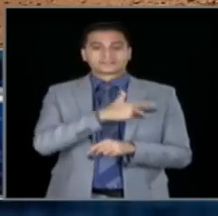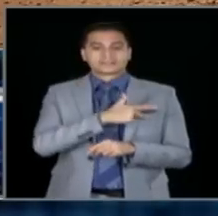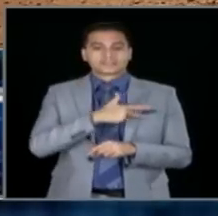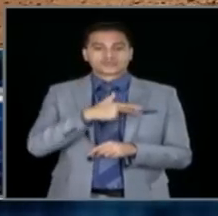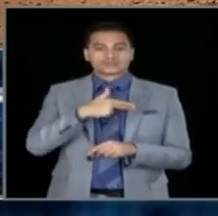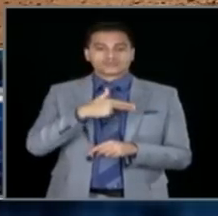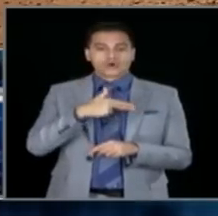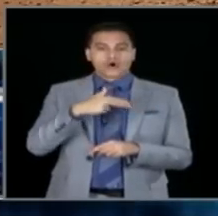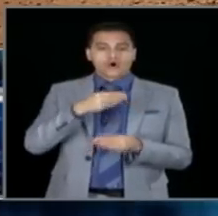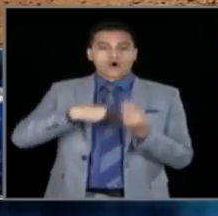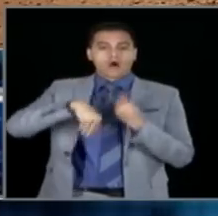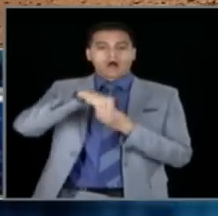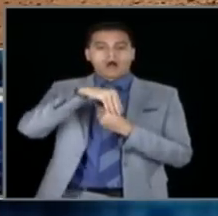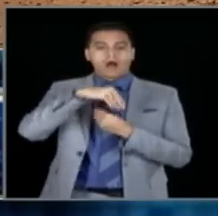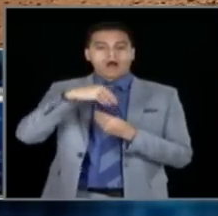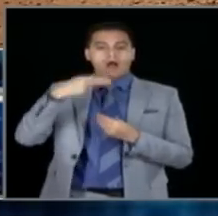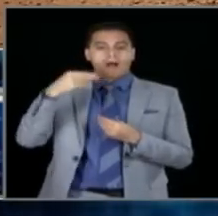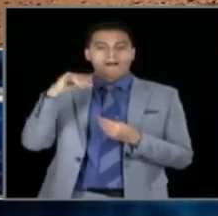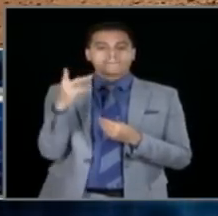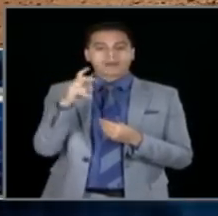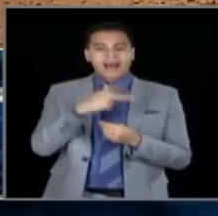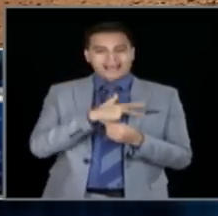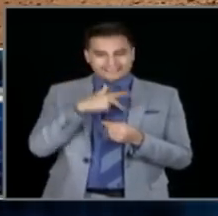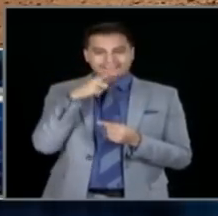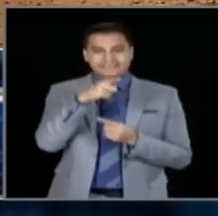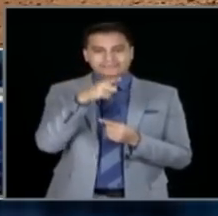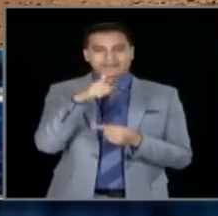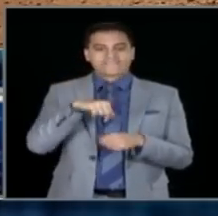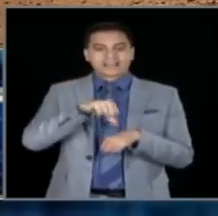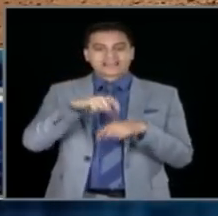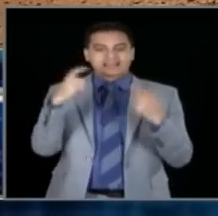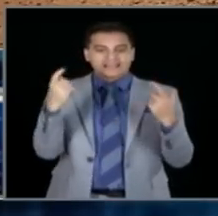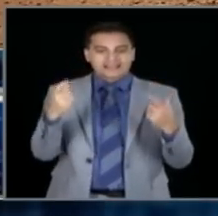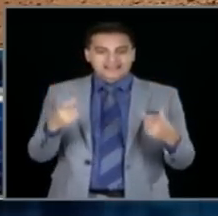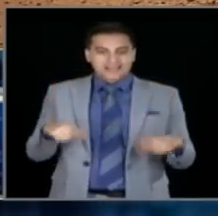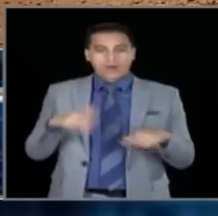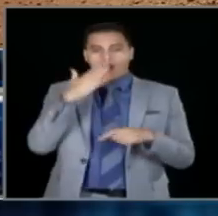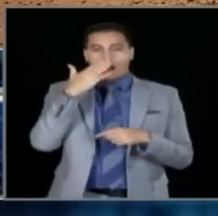يقع قصر عمرة بإحدى الدول العربية، فما هي؟